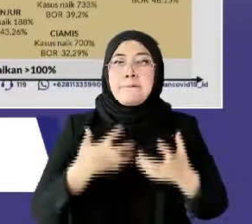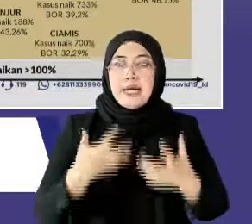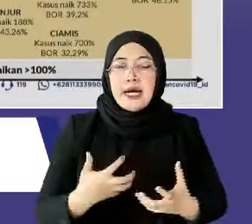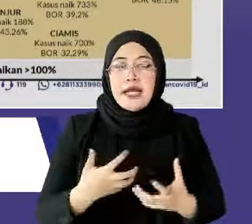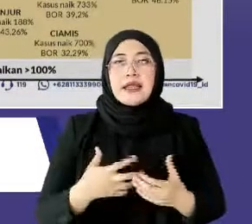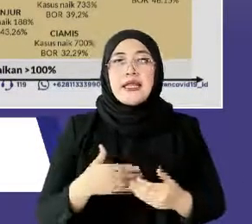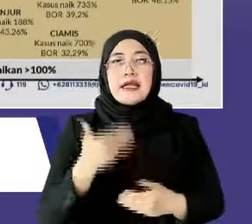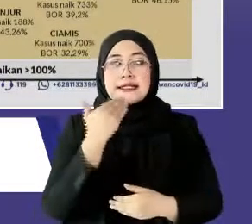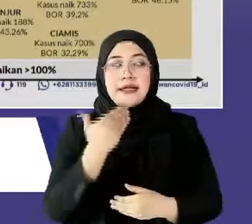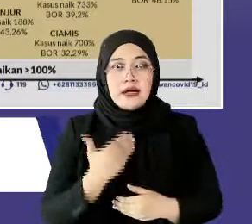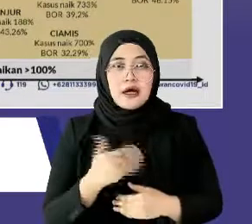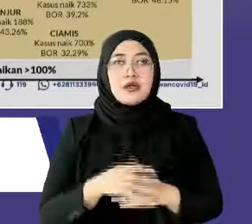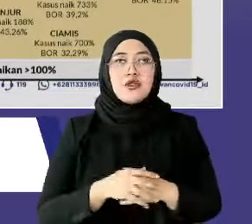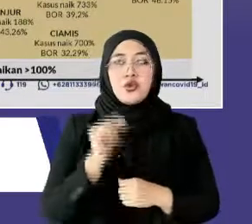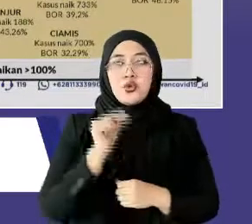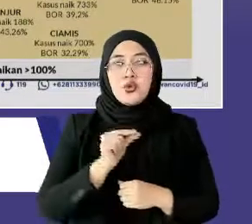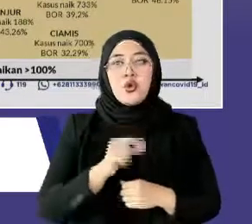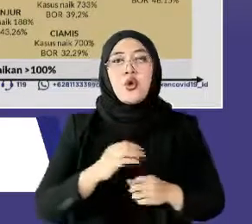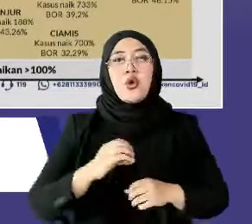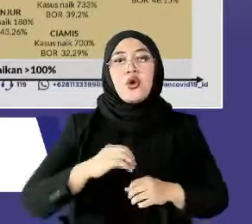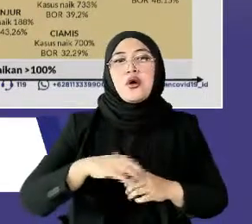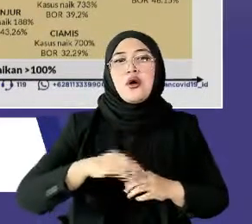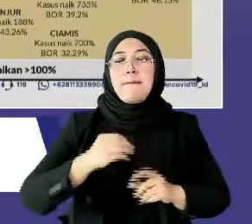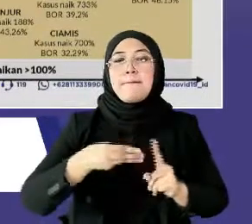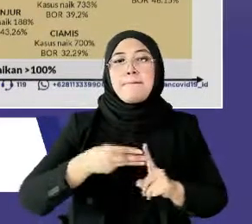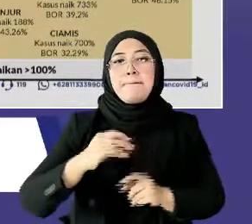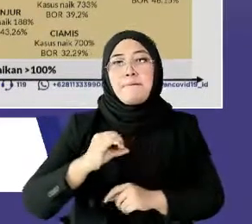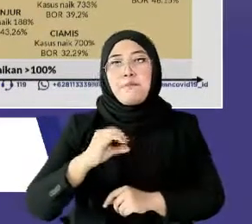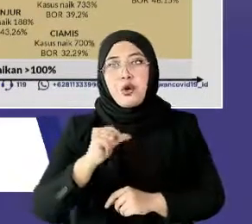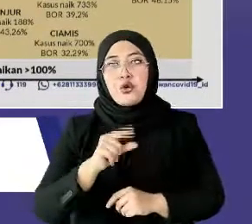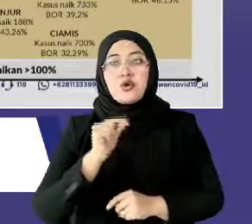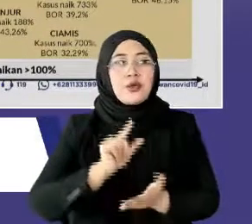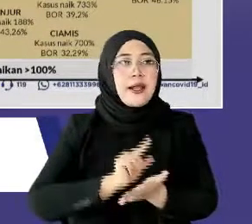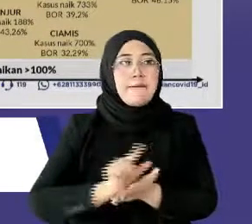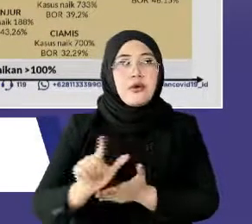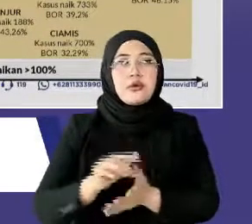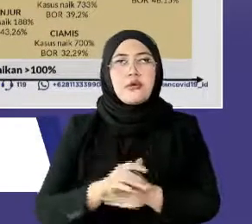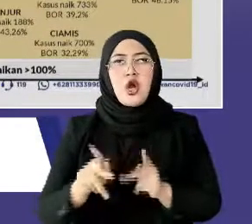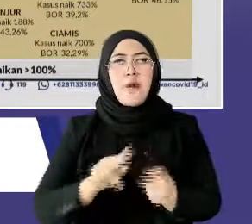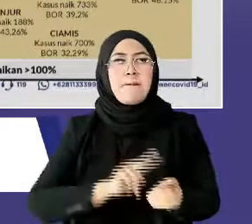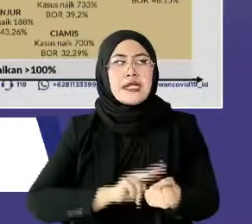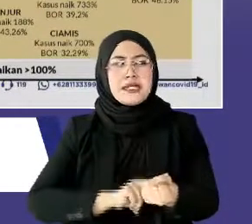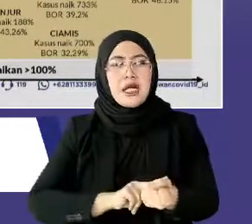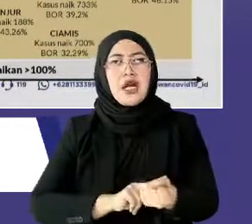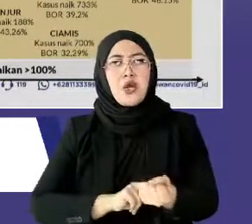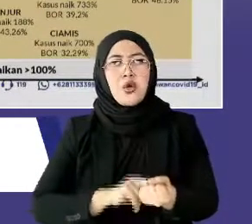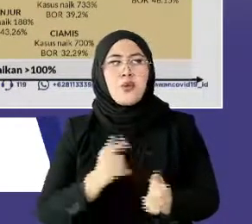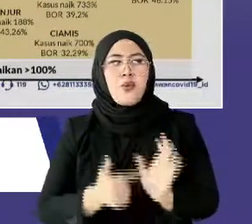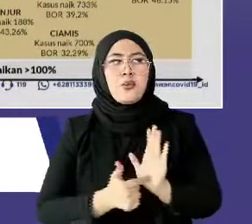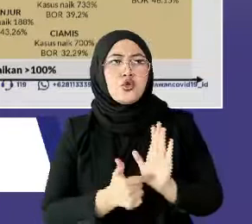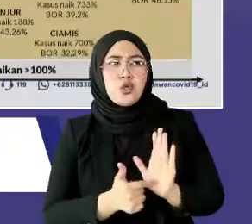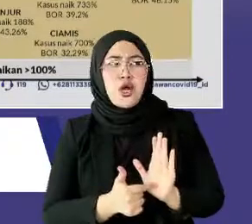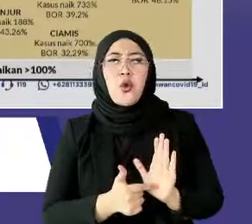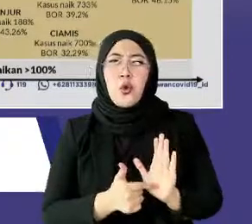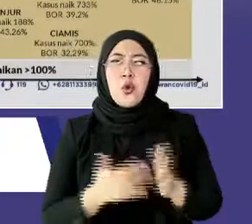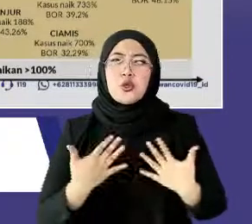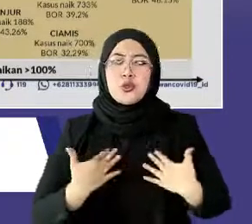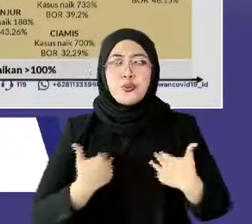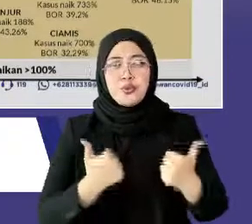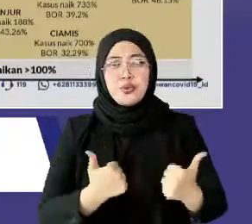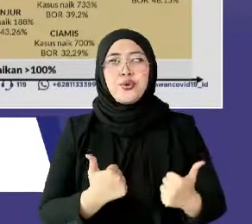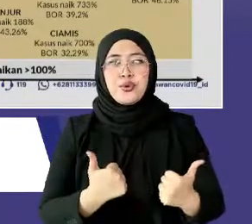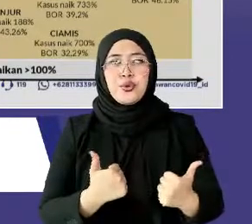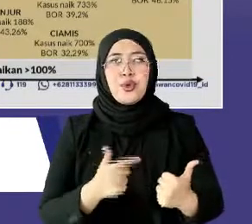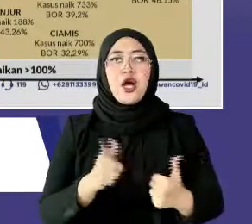dan evaluasi keterpakaian tempat tidur yang ada apabila pasien lama sudah dapat mulai menunjukkan perbaikan gejala